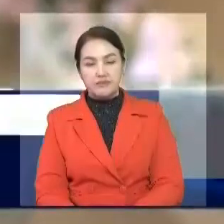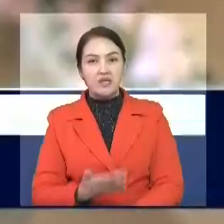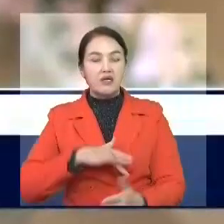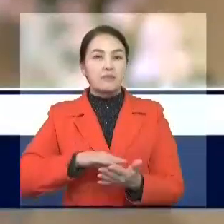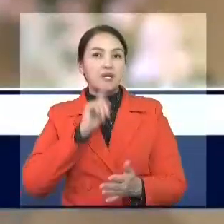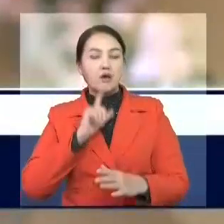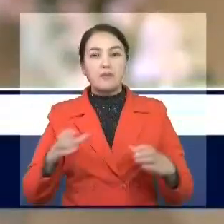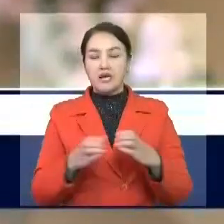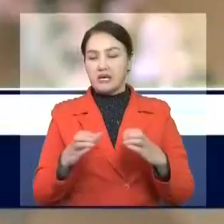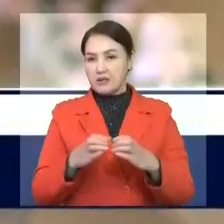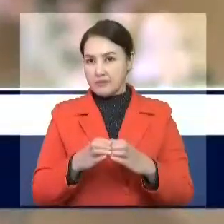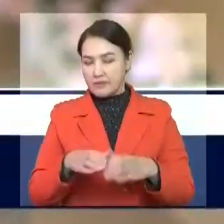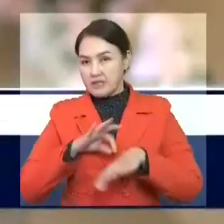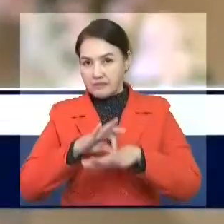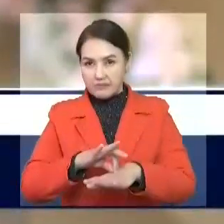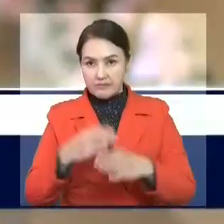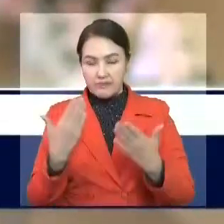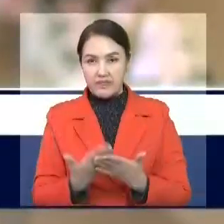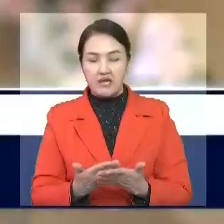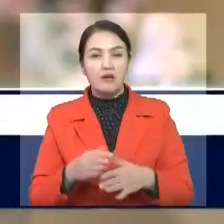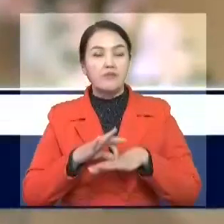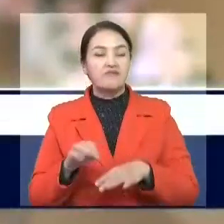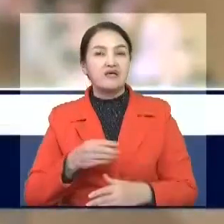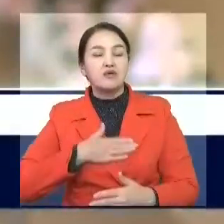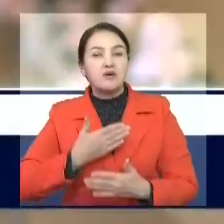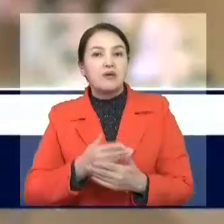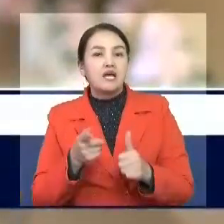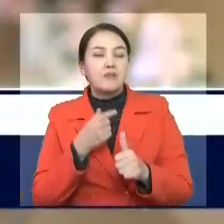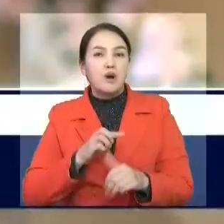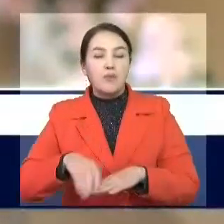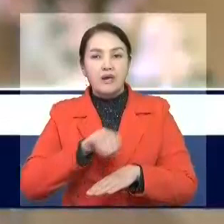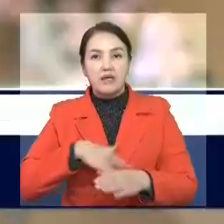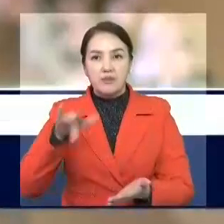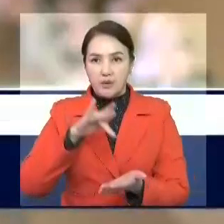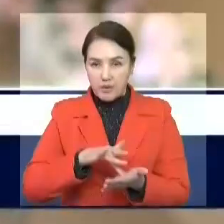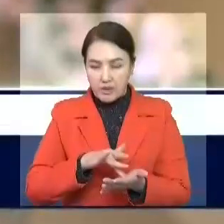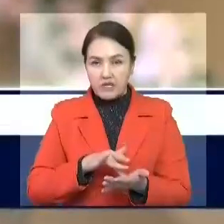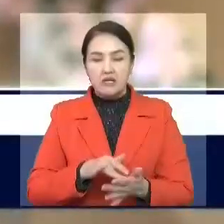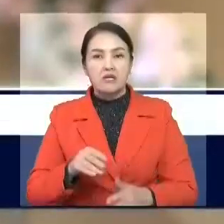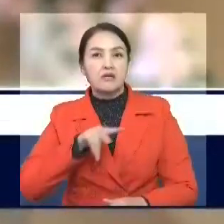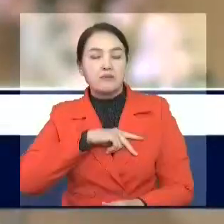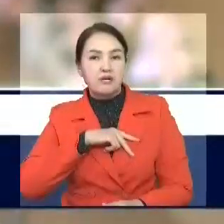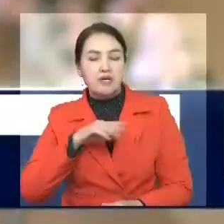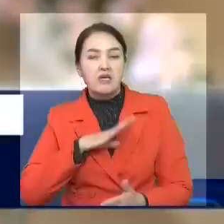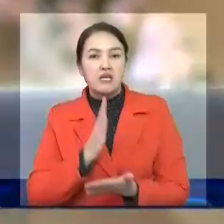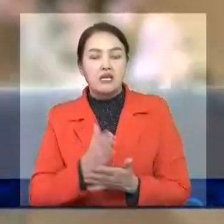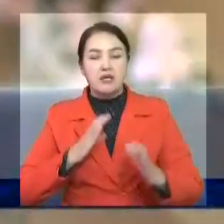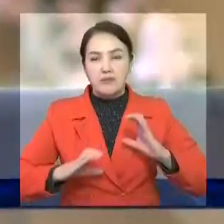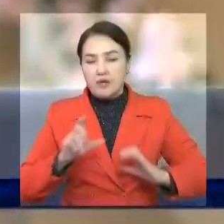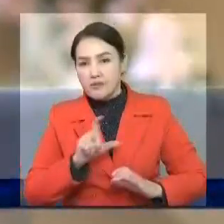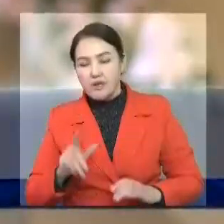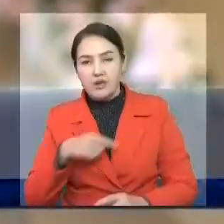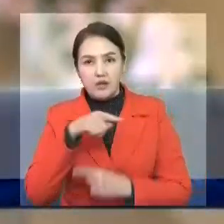Городской молодежный ресурсный центр организовал данное чествование волонтеров от имени акима города. Среди награждаемых есть студенты,